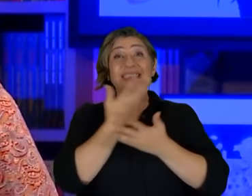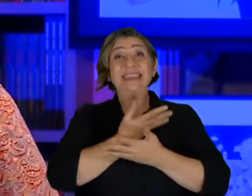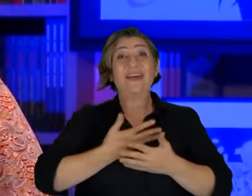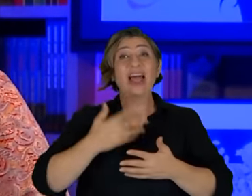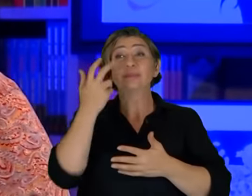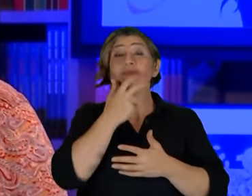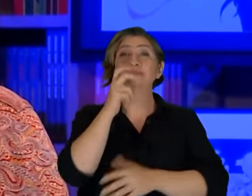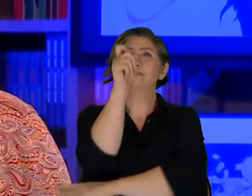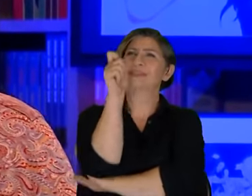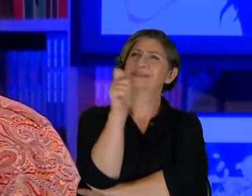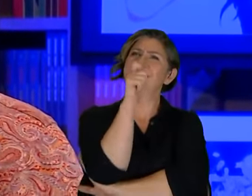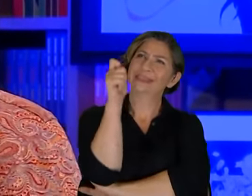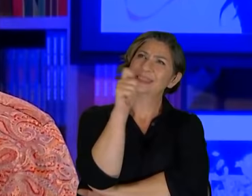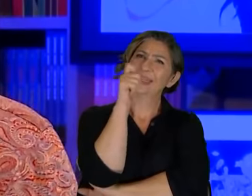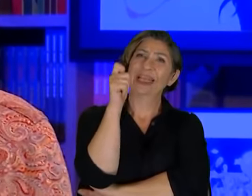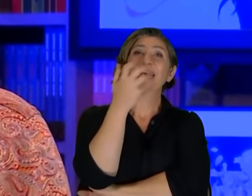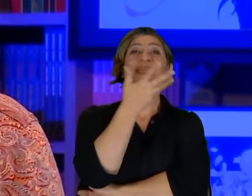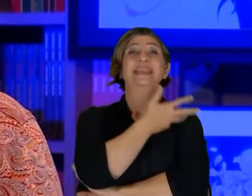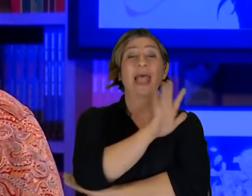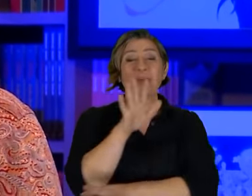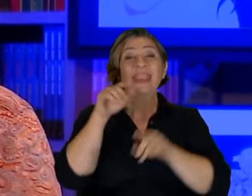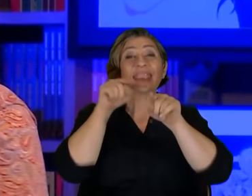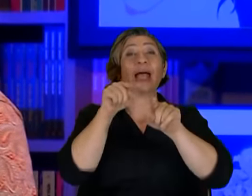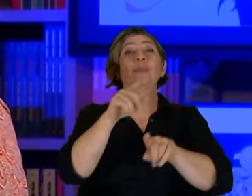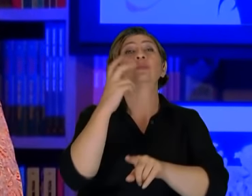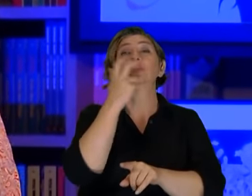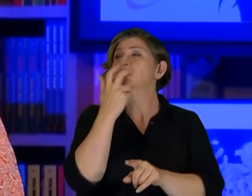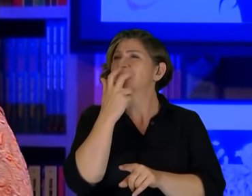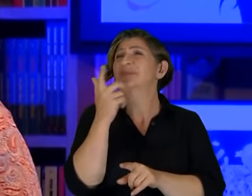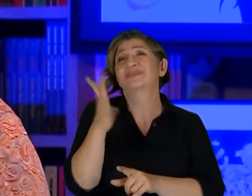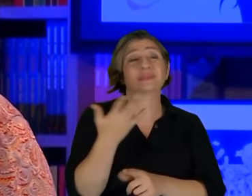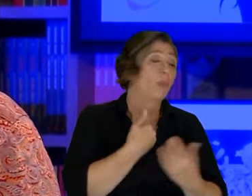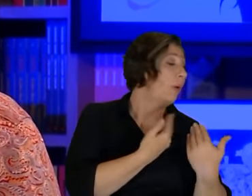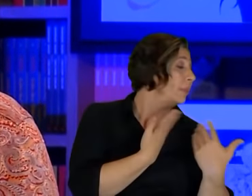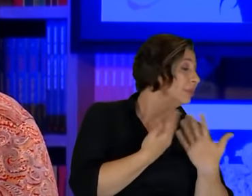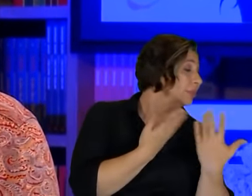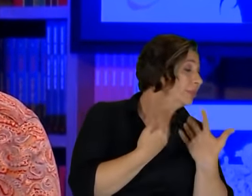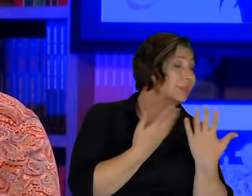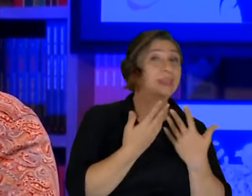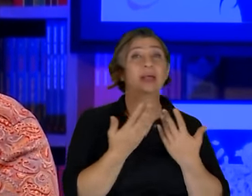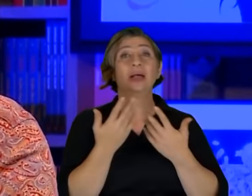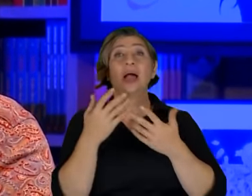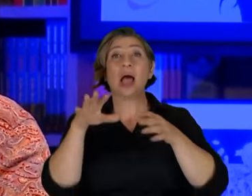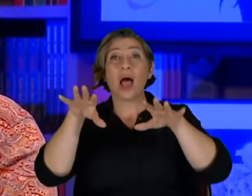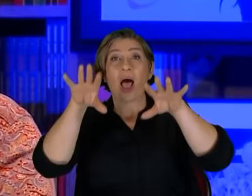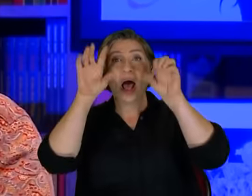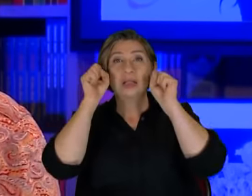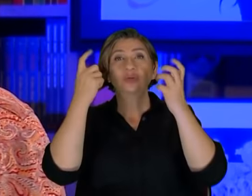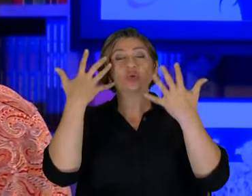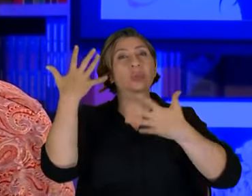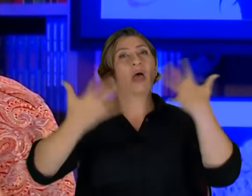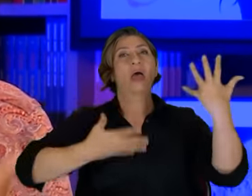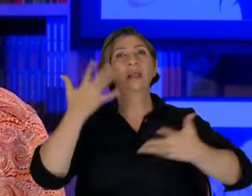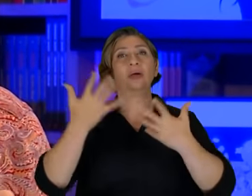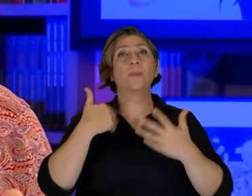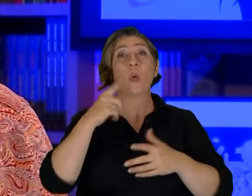parçayı çekiyor. İşte sevmediği ve takip edemediği parçada muhabbet ediyor. Yani algısı çok dağınık. O